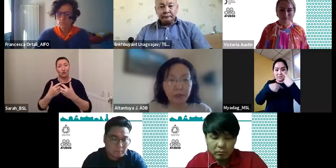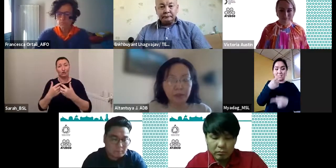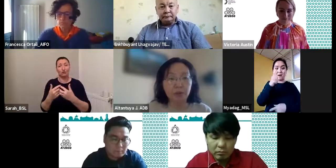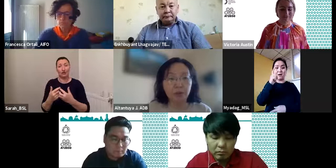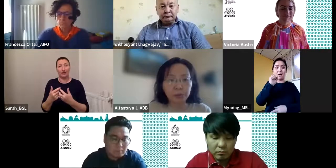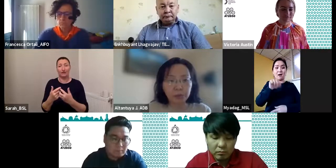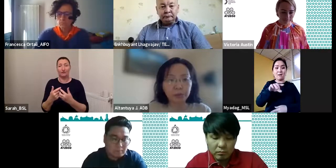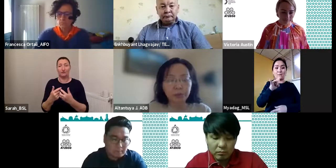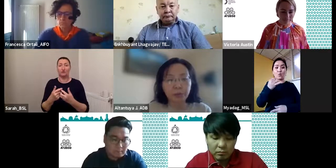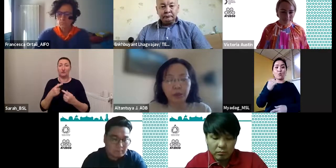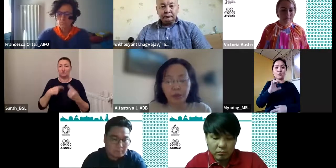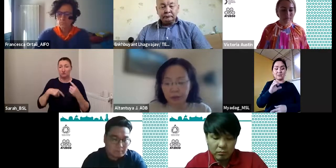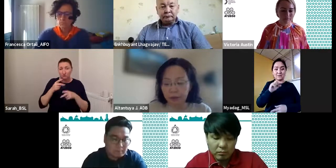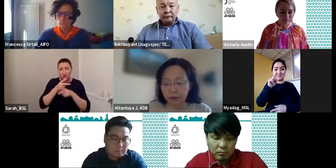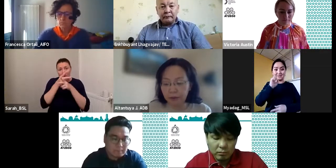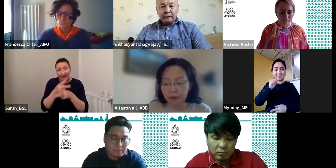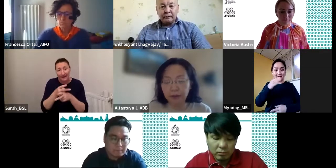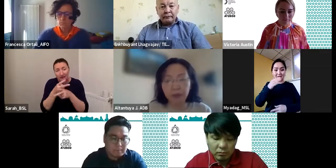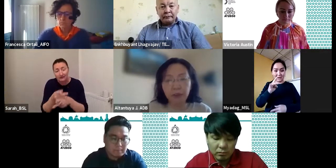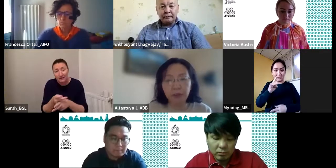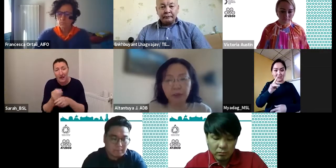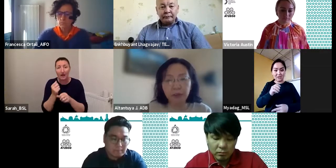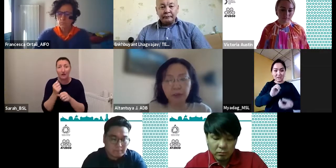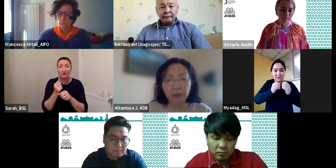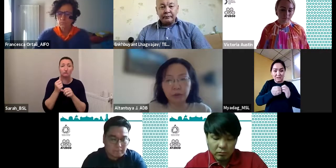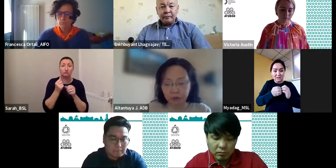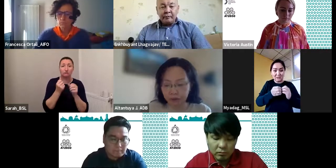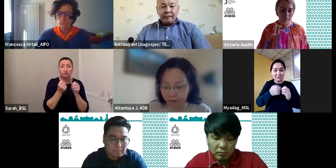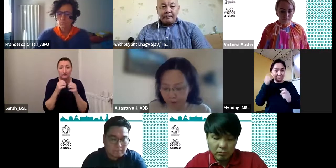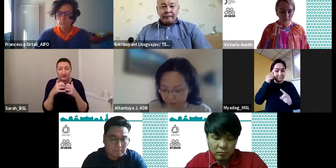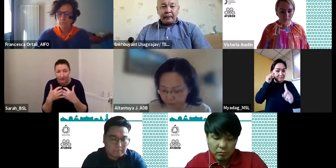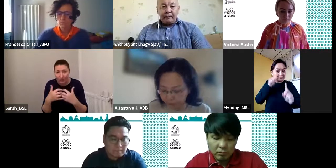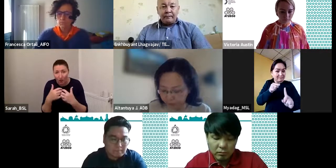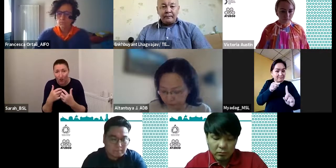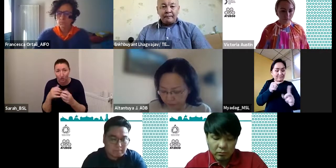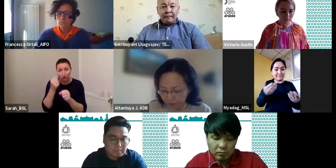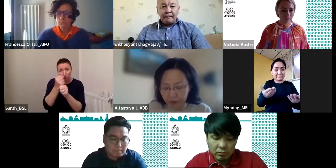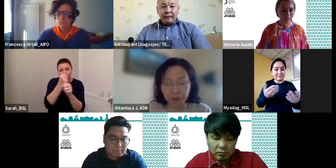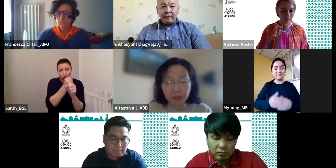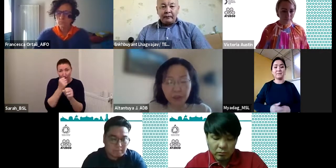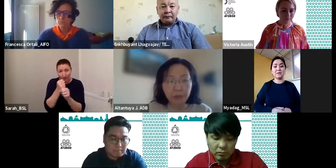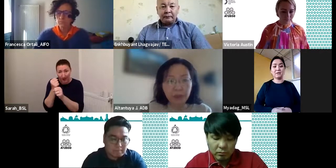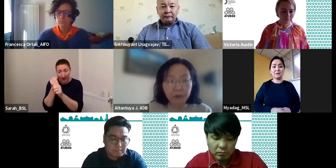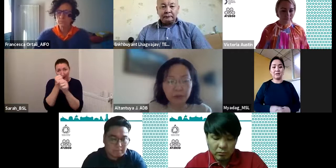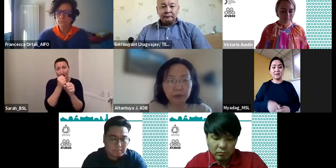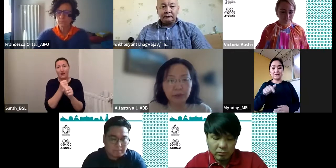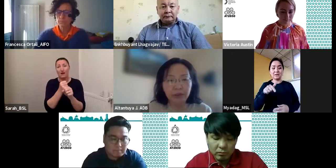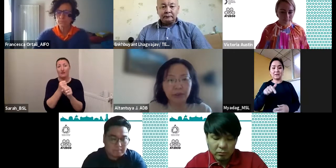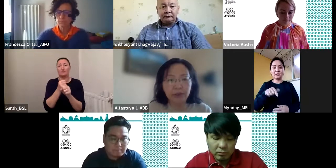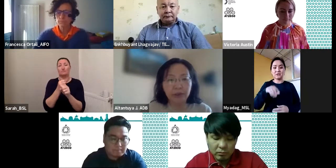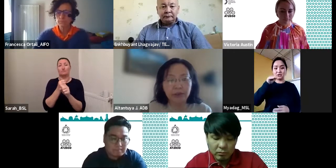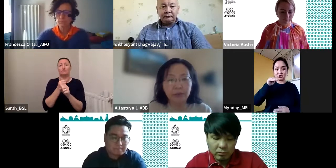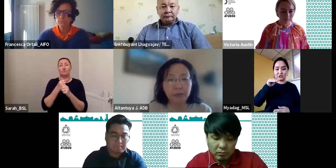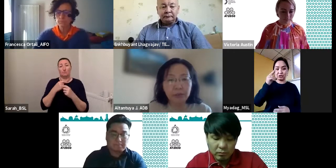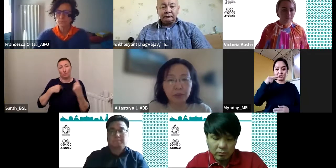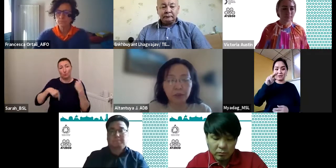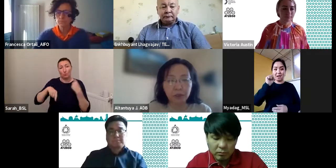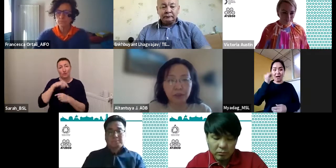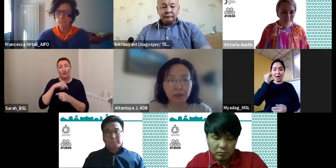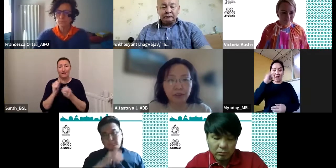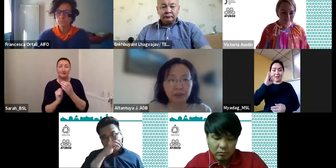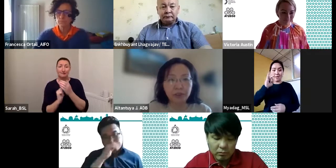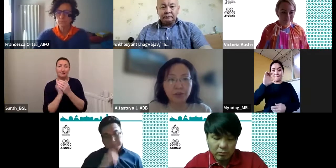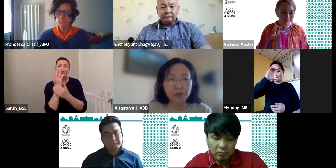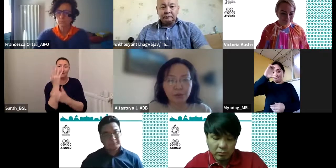хийхийг их оролцсон. Тэгээ энэ загварыг гаргахад бол манай энэ GDI байгууллага маш их